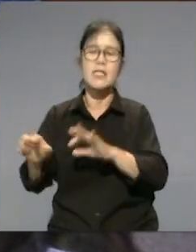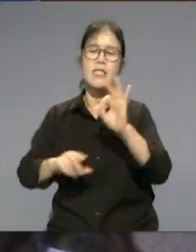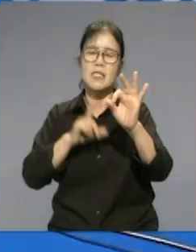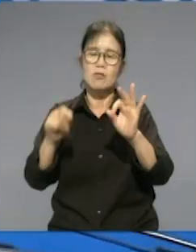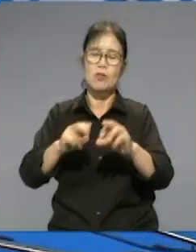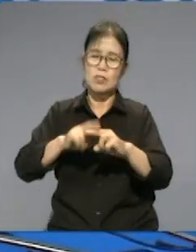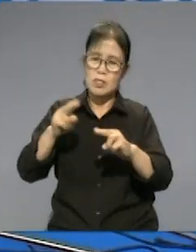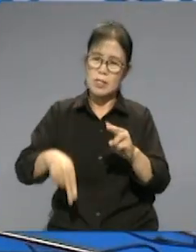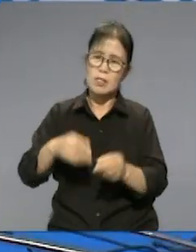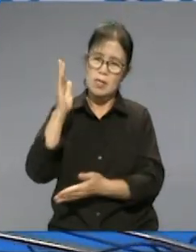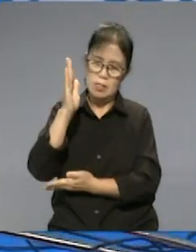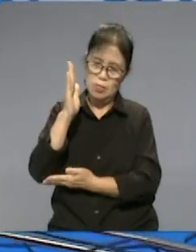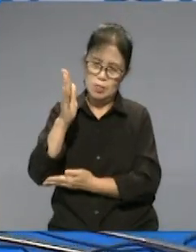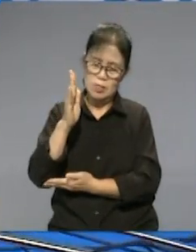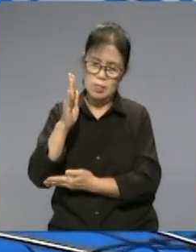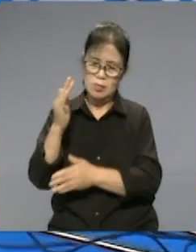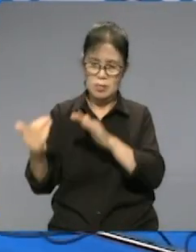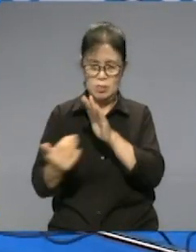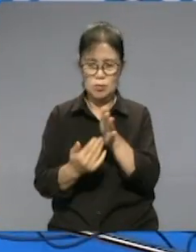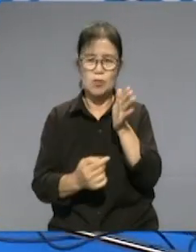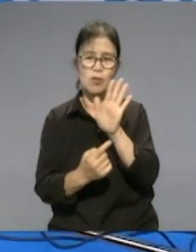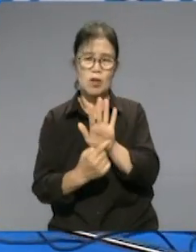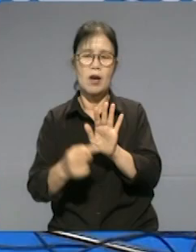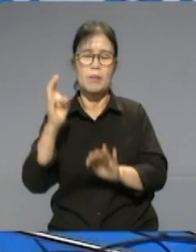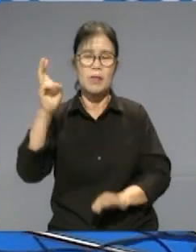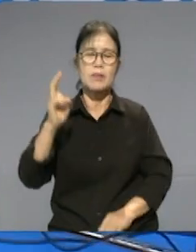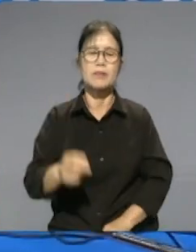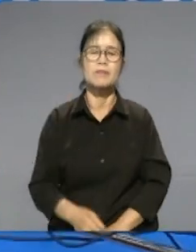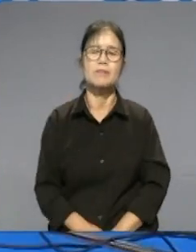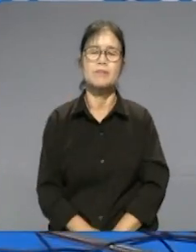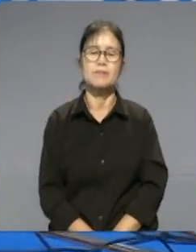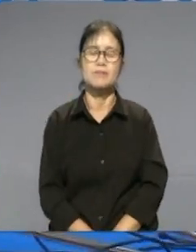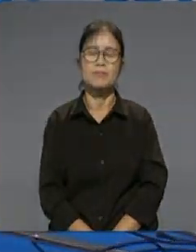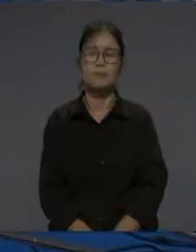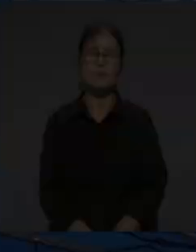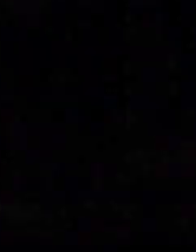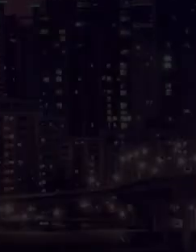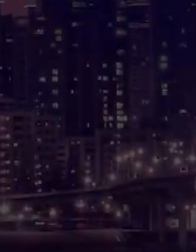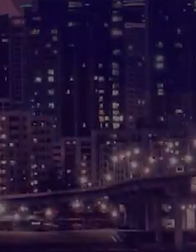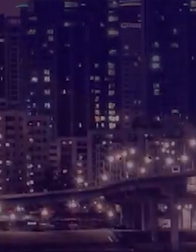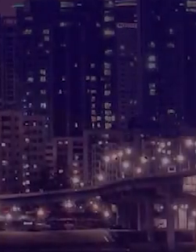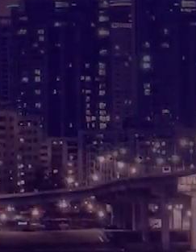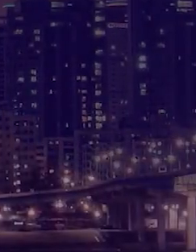사퇴설 현실화 우려가 커지고 있습니다. OBS 뉴스 정철호입니다.